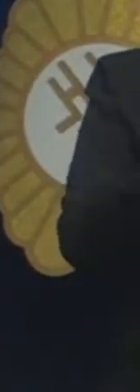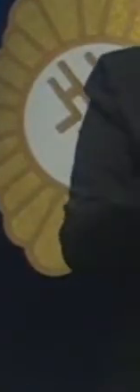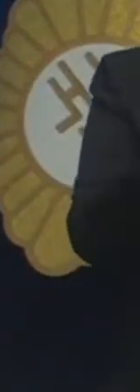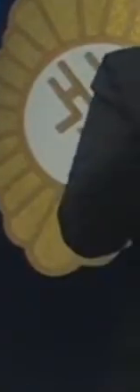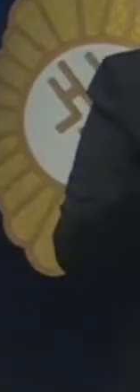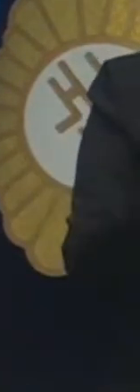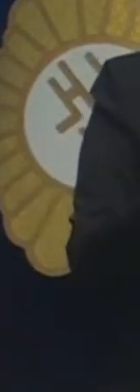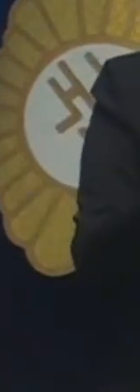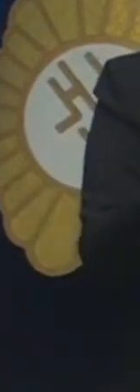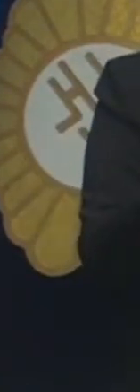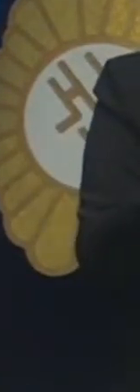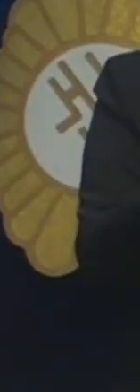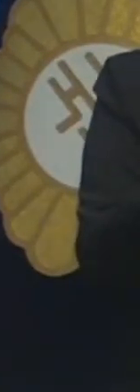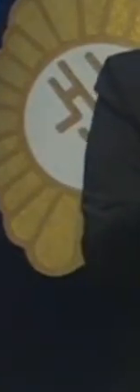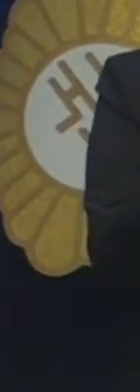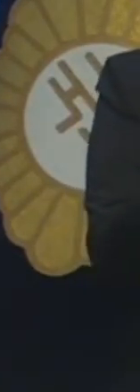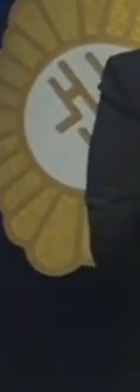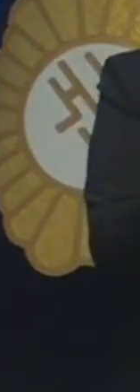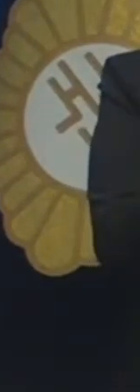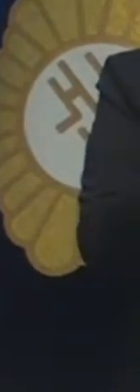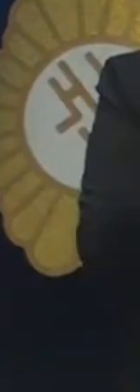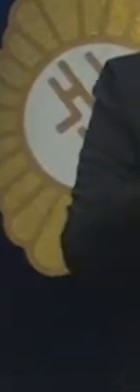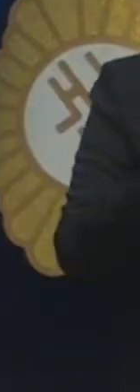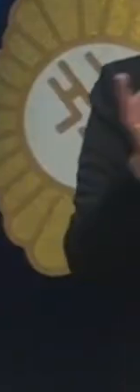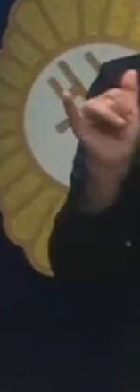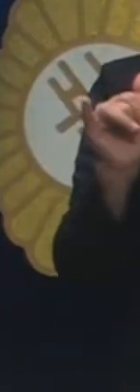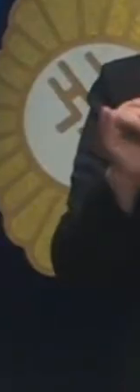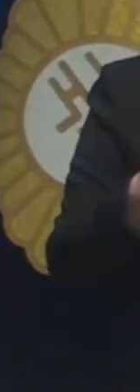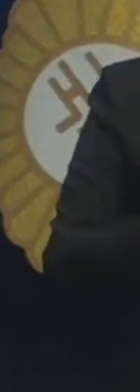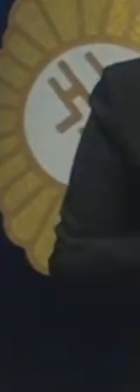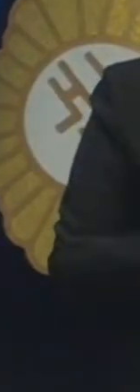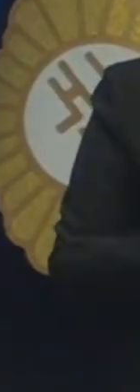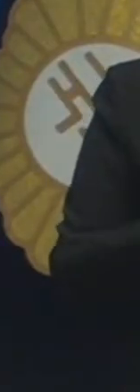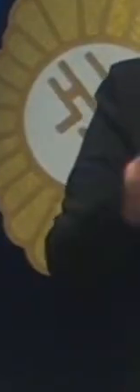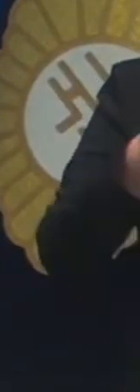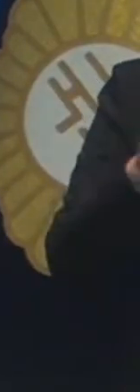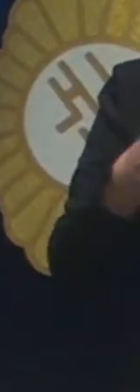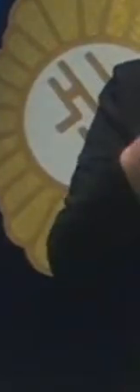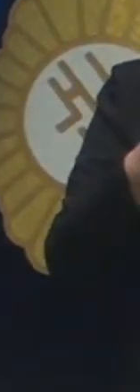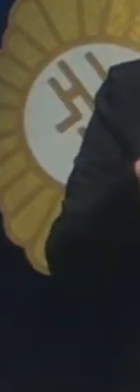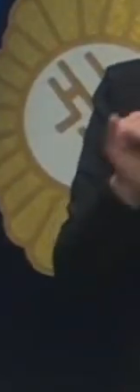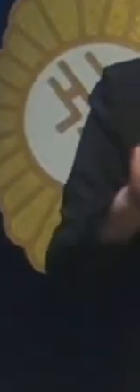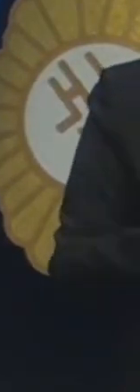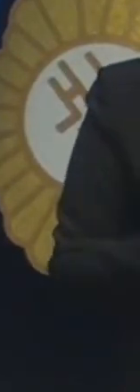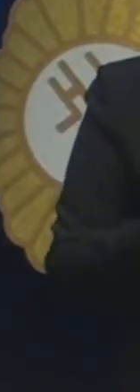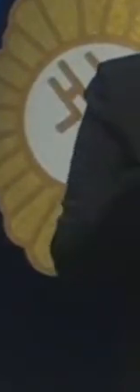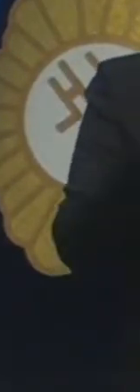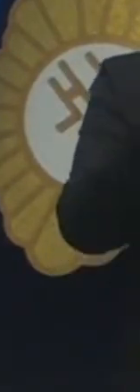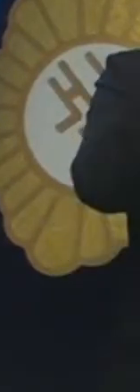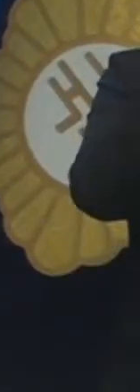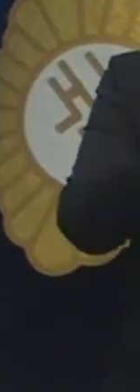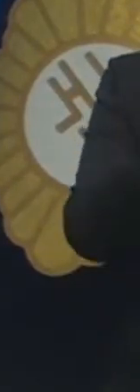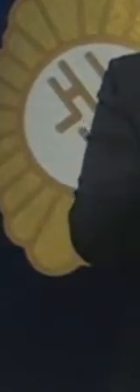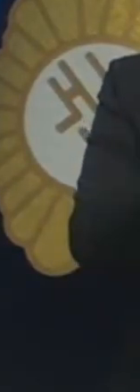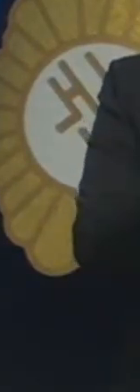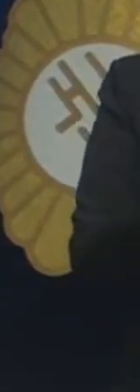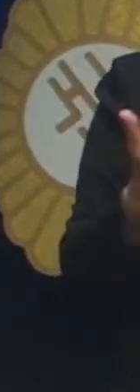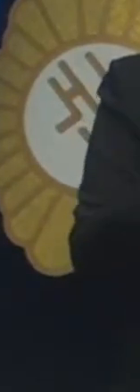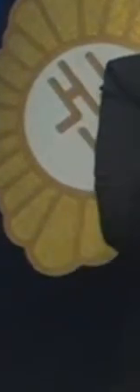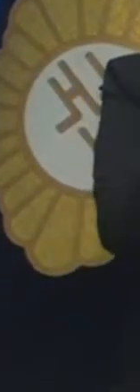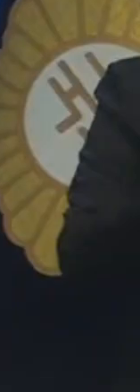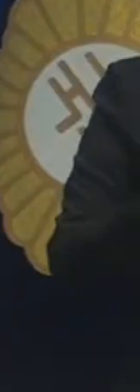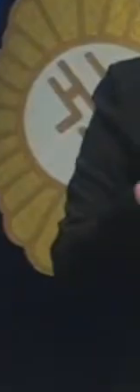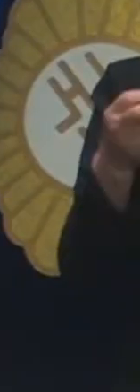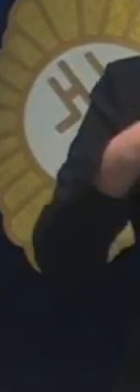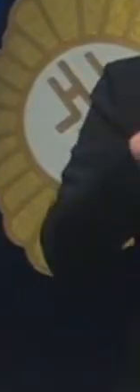직접 관계자들 또는 간접 관계자들 포함한 더 많습니다. 홈플러스의 정상화에 그래서 고용 유지와